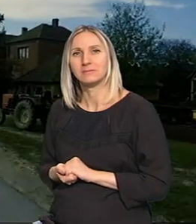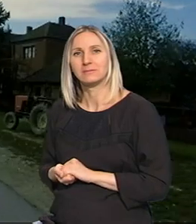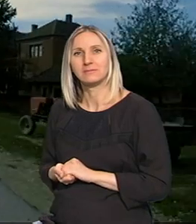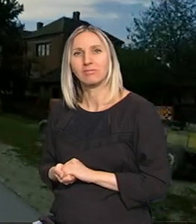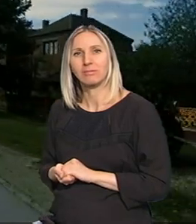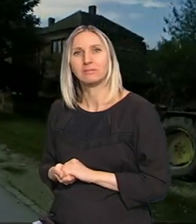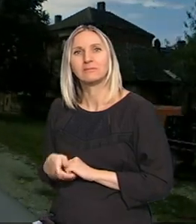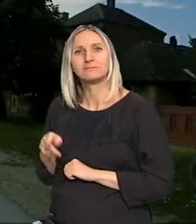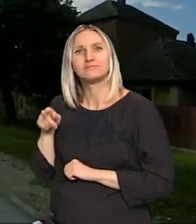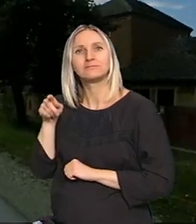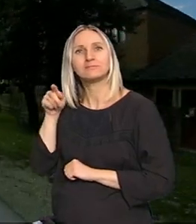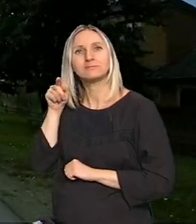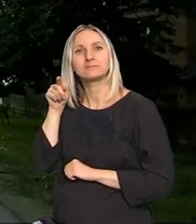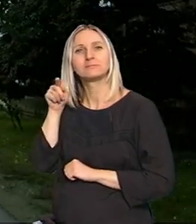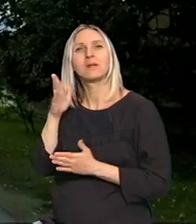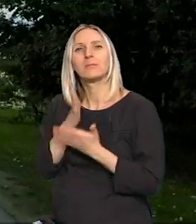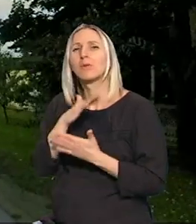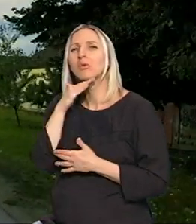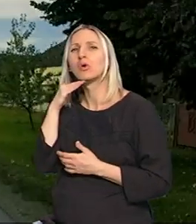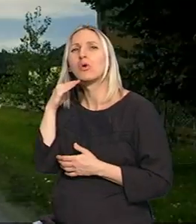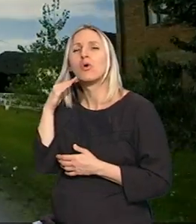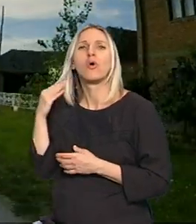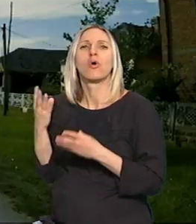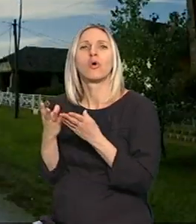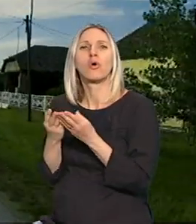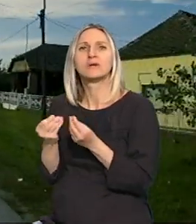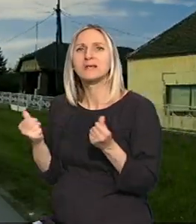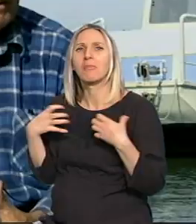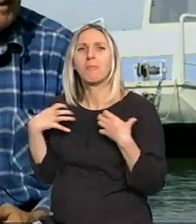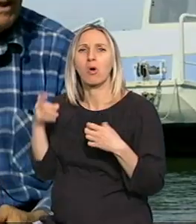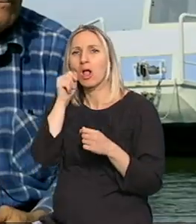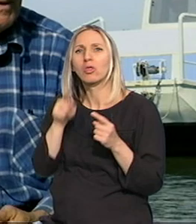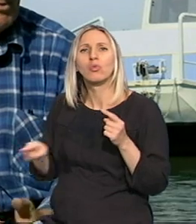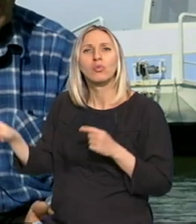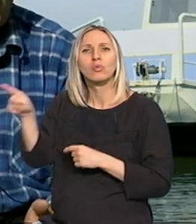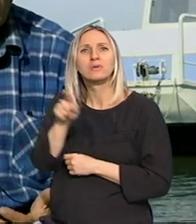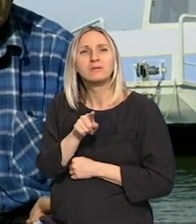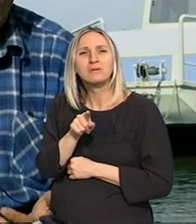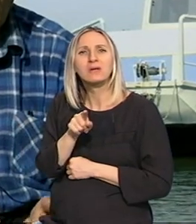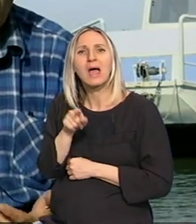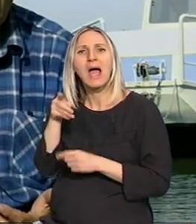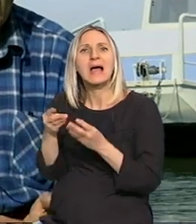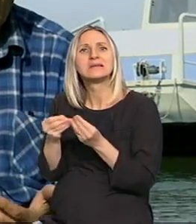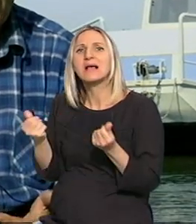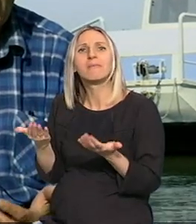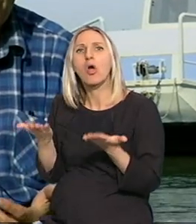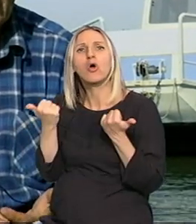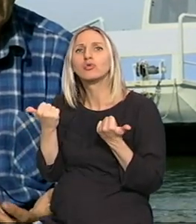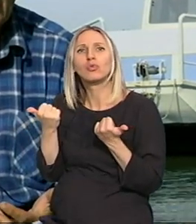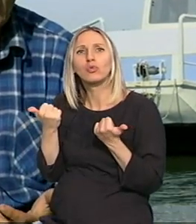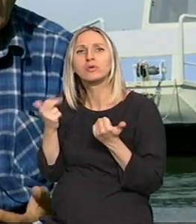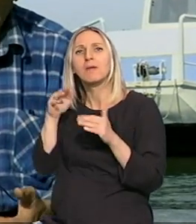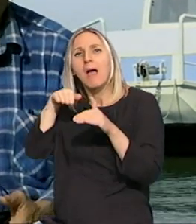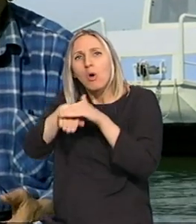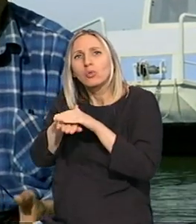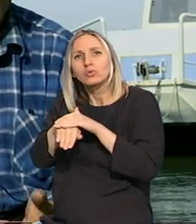Tamo je bilo puno zemlje, su ljudi imali, ali ta zemlja je bila pravljena od podvodnih voda,